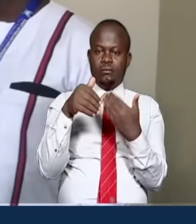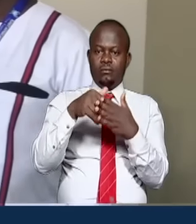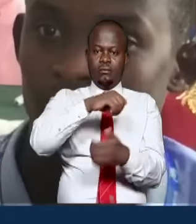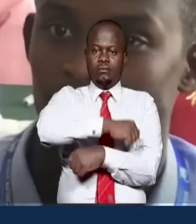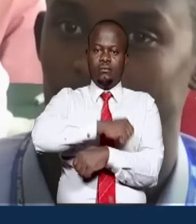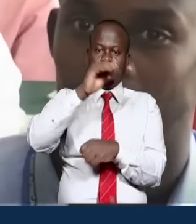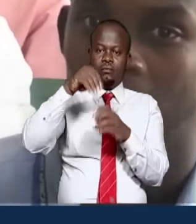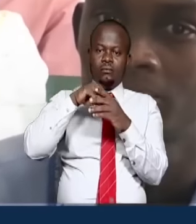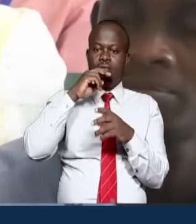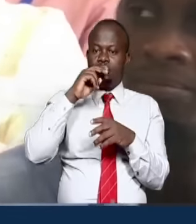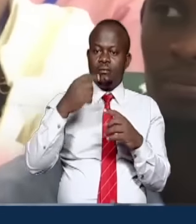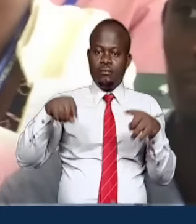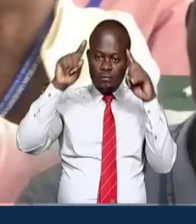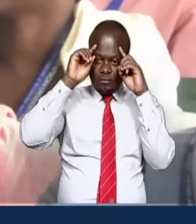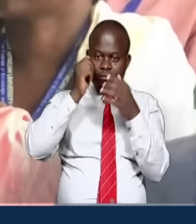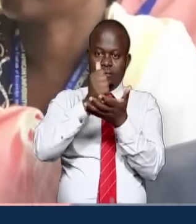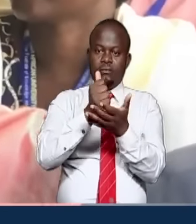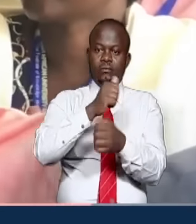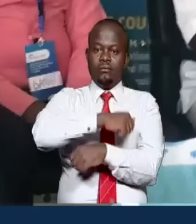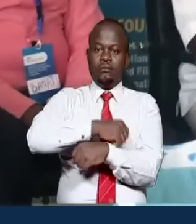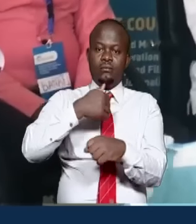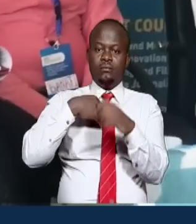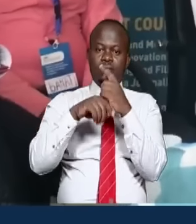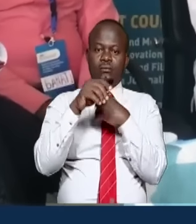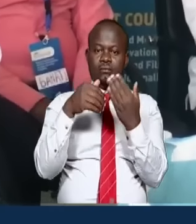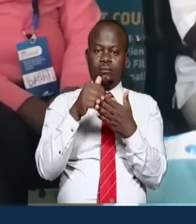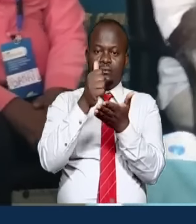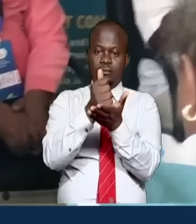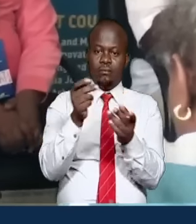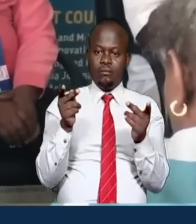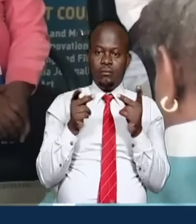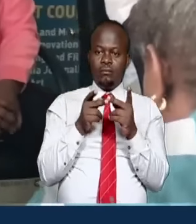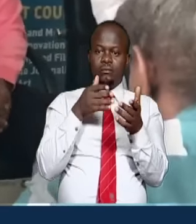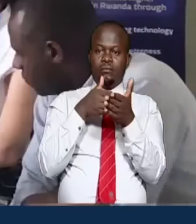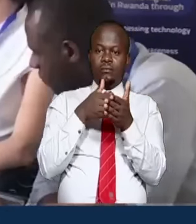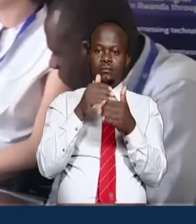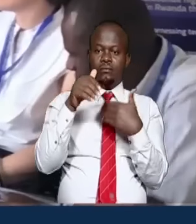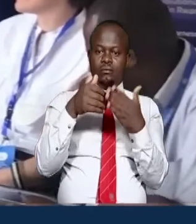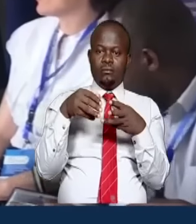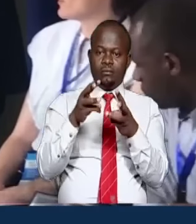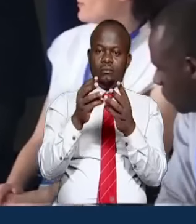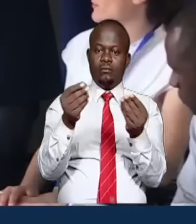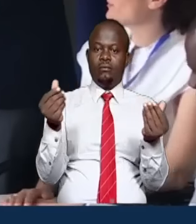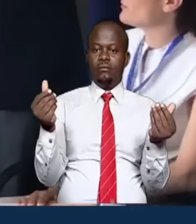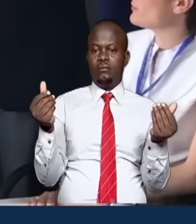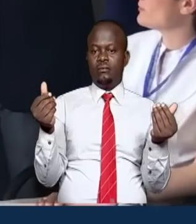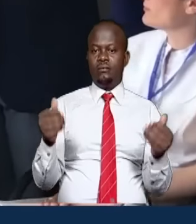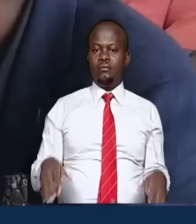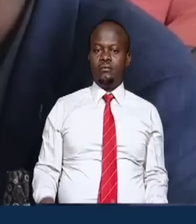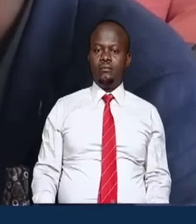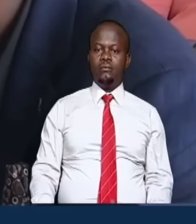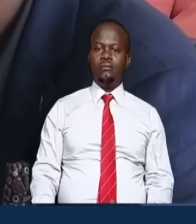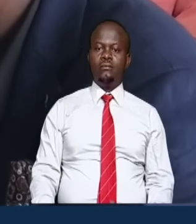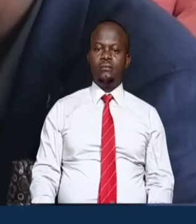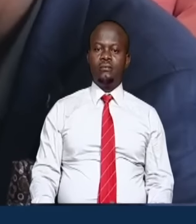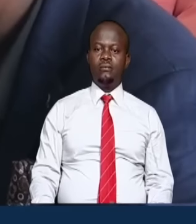makuru na za kaminuza bizajya bifasha abanyeshuri bafite ubumuga mu kubafasha kugaragaza imbogamizi zabo n'uburyo zakemuka. Manzi Claude mu karere